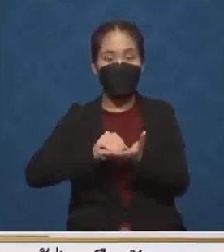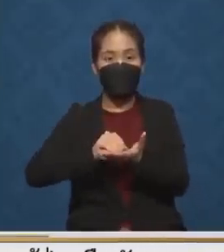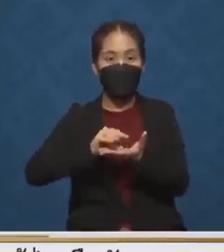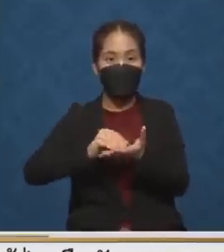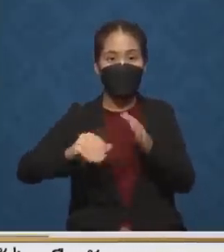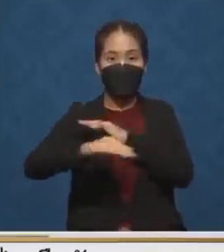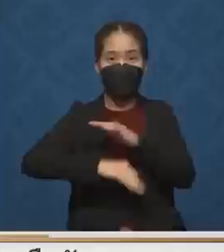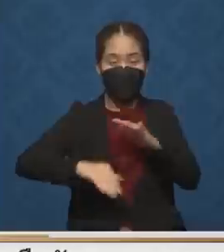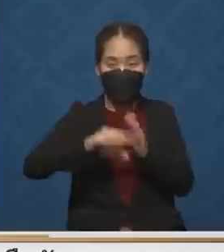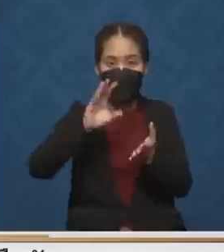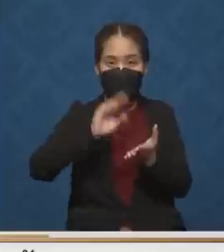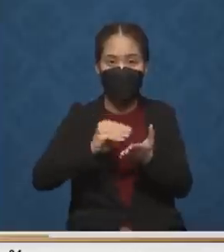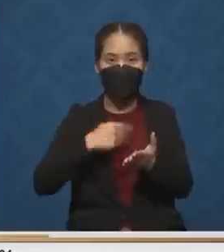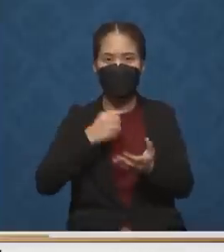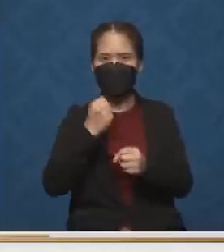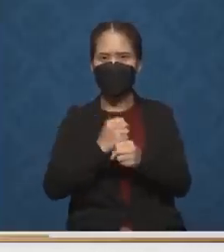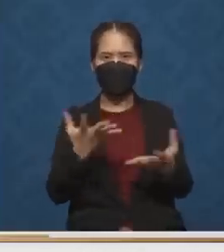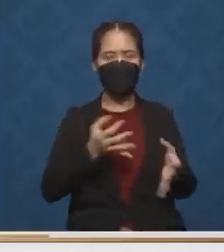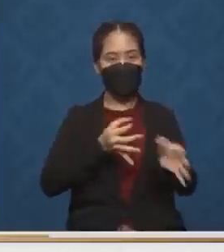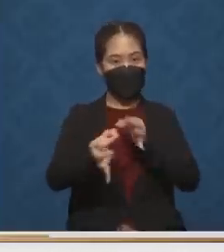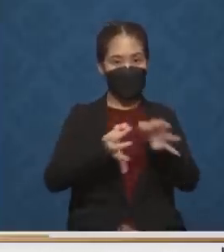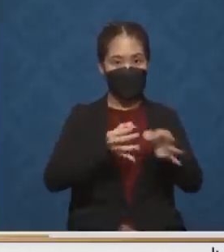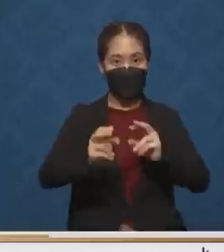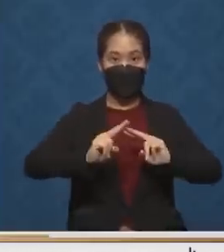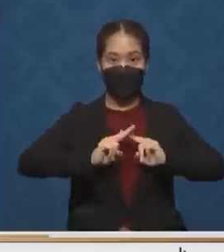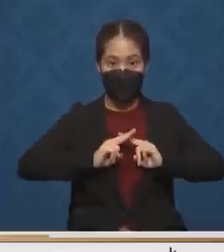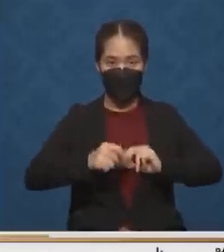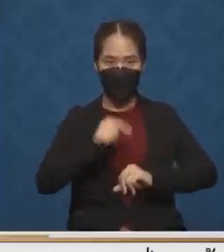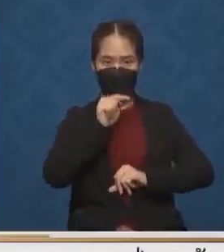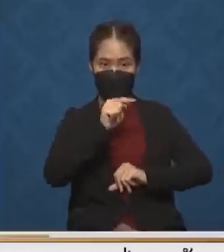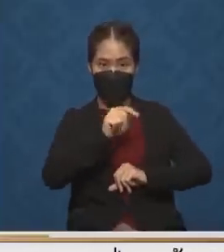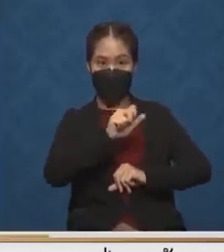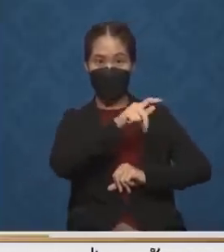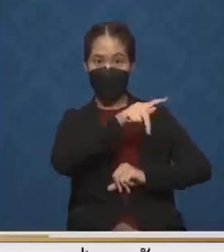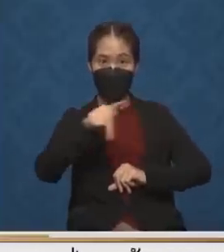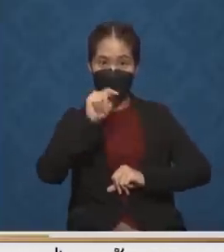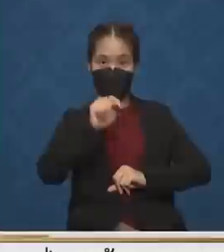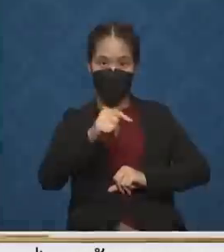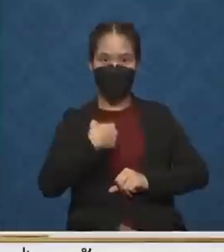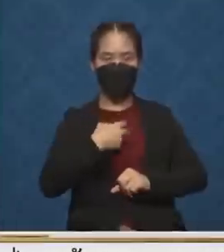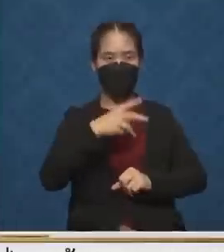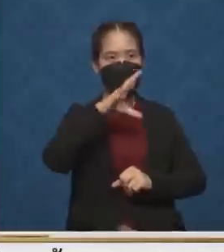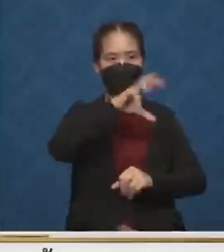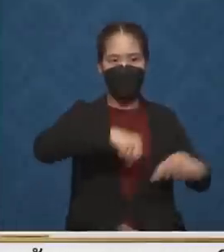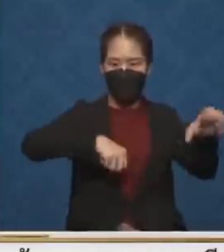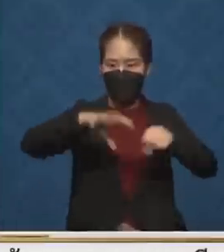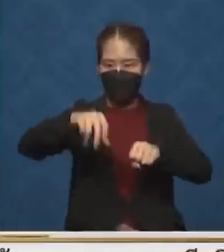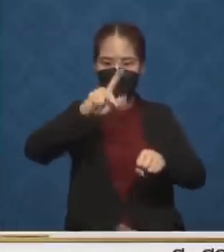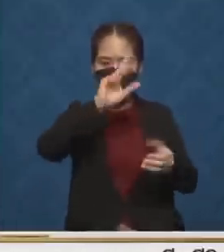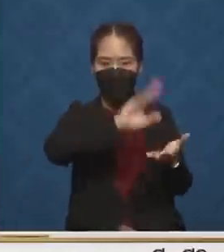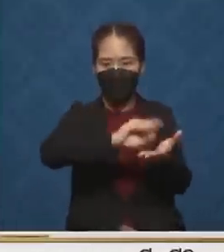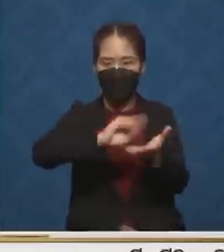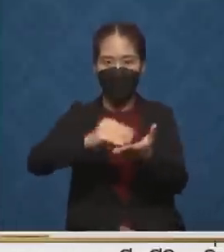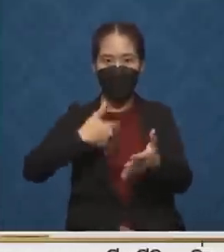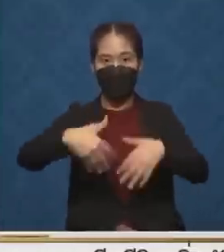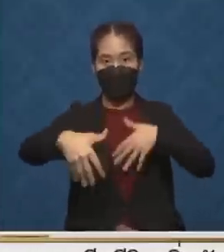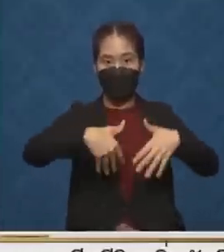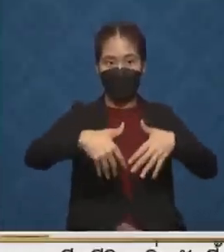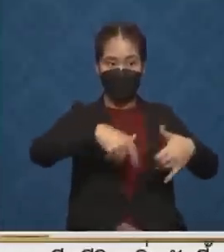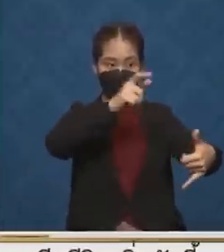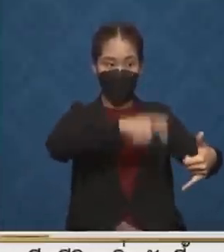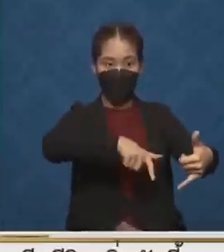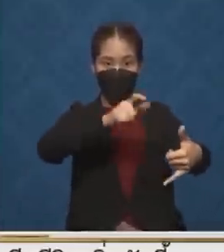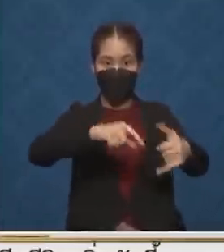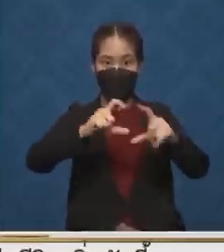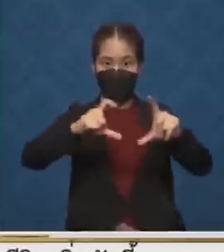ในห้กรมฐmotionบอกธกรรฐmotionครัแ็ดฟอรมนี้ผมจะนำไปทำวเป็ข้อมูล ทั้งประชชนวาพี่น้ระชชนคนนี้ลลกป